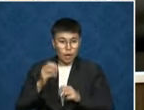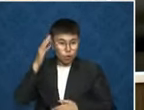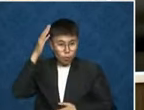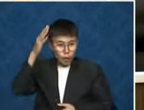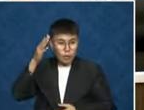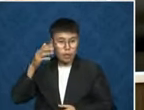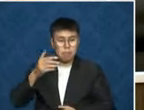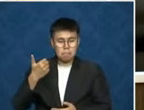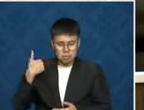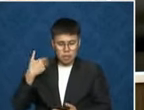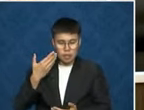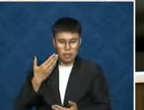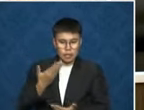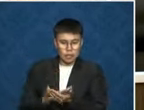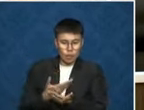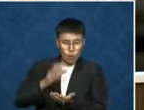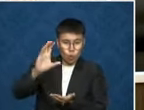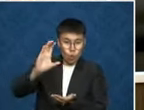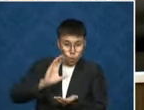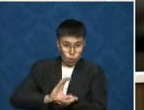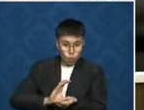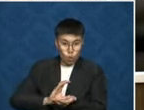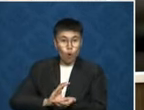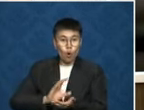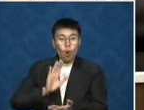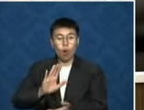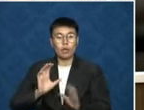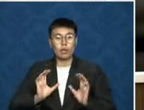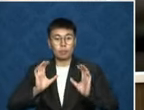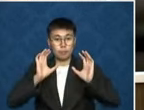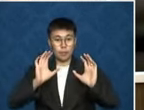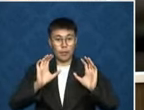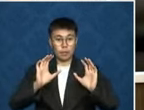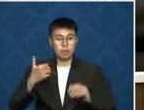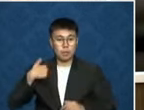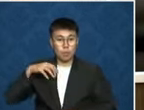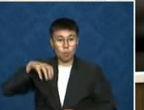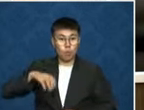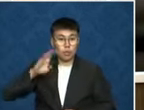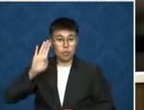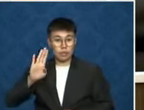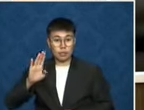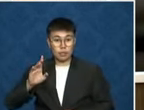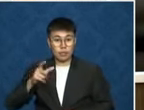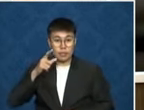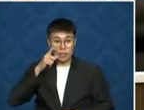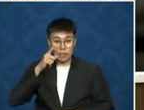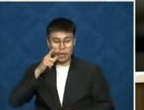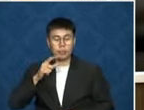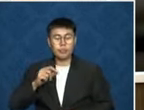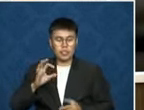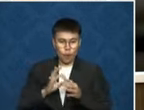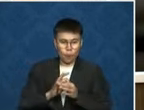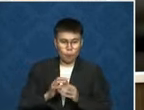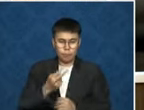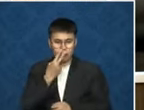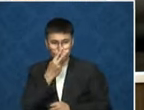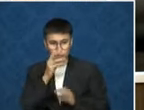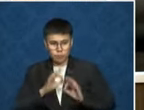การดึงการลงทุนต่างๆของทางรัฐบาลเองบริษัทเทคใหญ่ๆที่เริ่มมองเห็นเริ่มเล็งเห็นความสำ